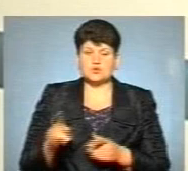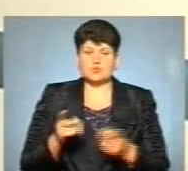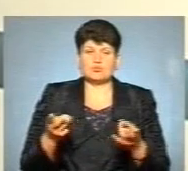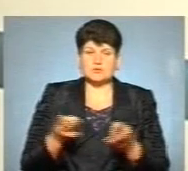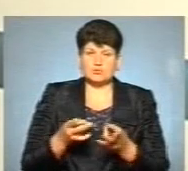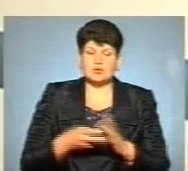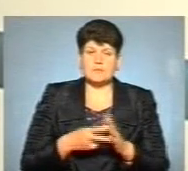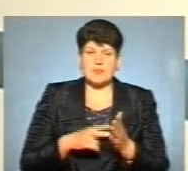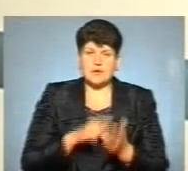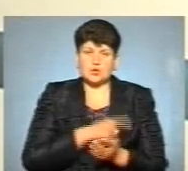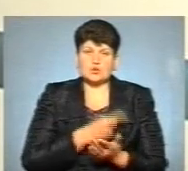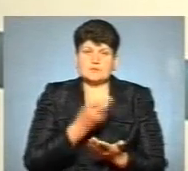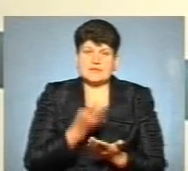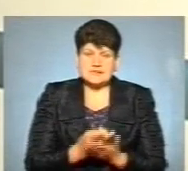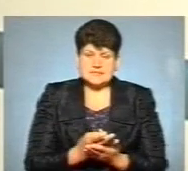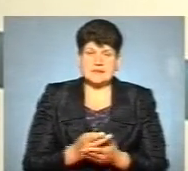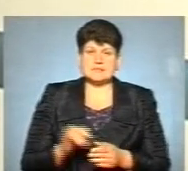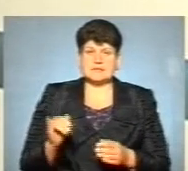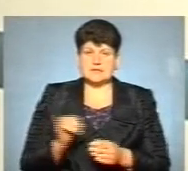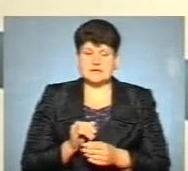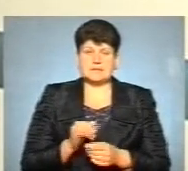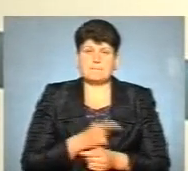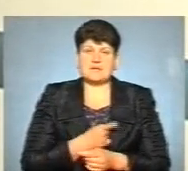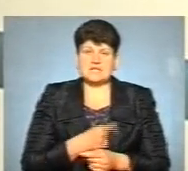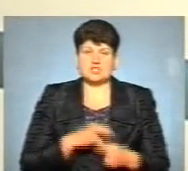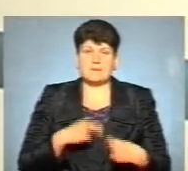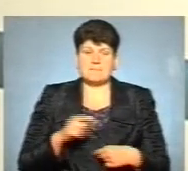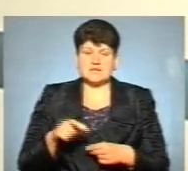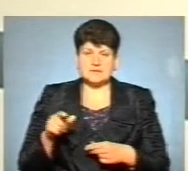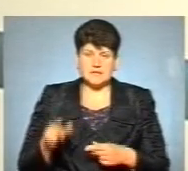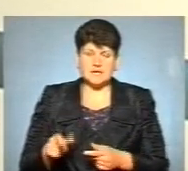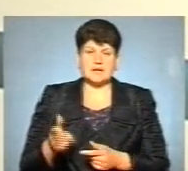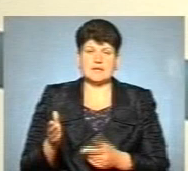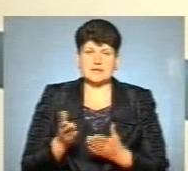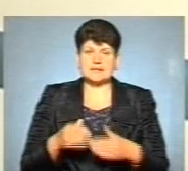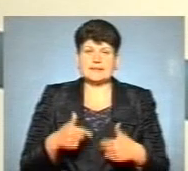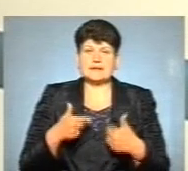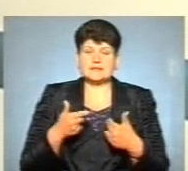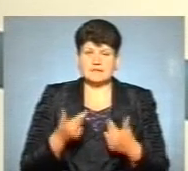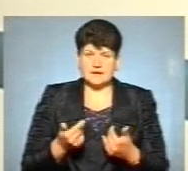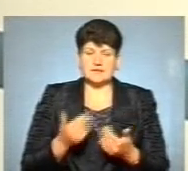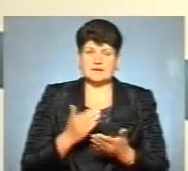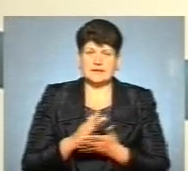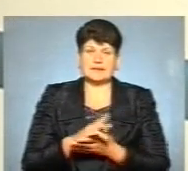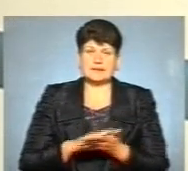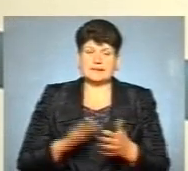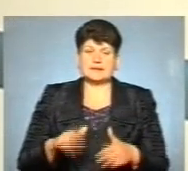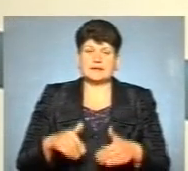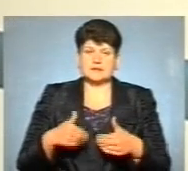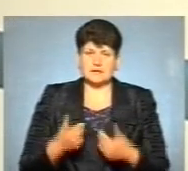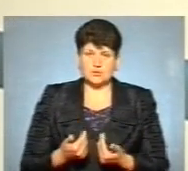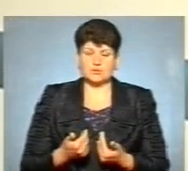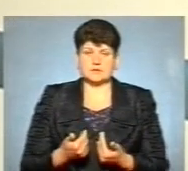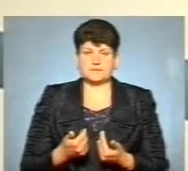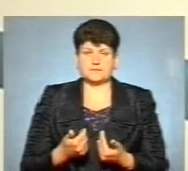потребують планової госпіталізації. Ну і, звичайно, це медичні працівники, які безпосередньо надавали і надають медичну допомогу хворим з коронавірусною